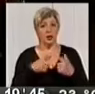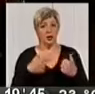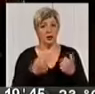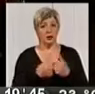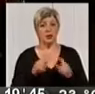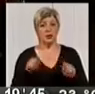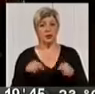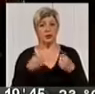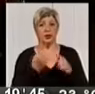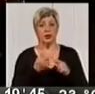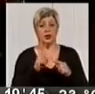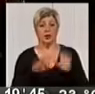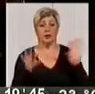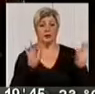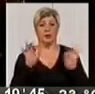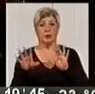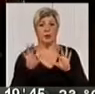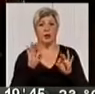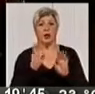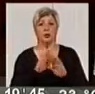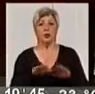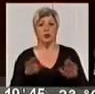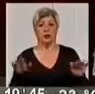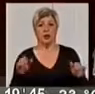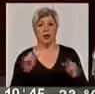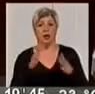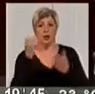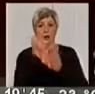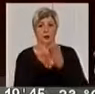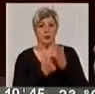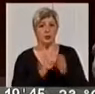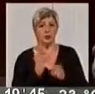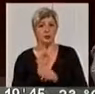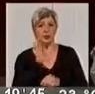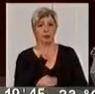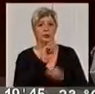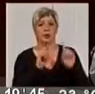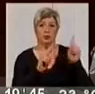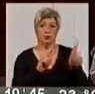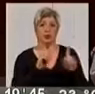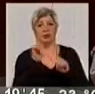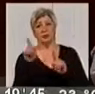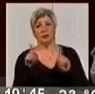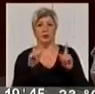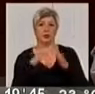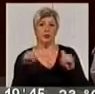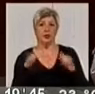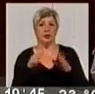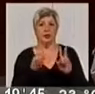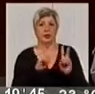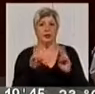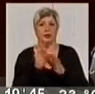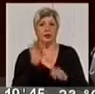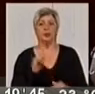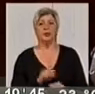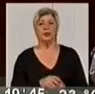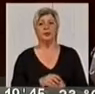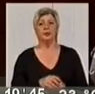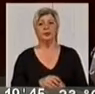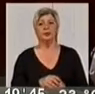які відбирають дітей по списку і направляють туди чи в інший заклад. Тобто це здійснюється отак. І в обов'язковому порядку